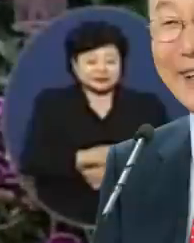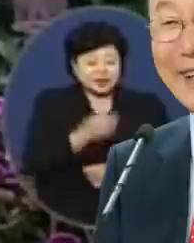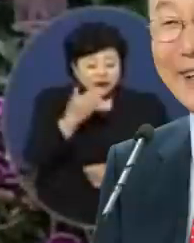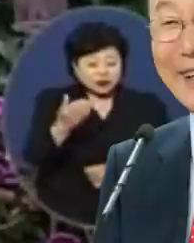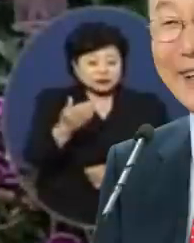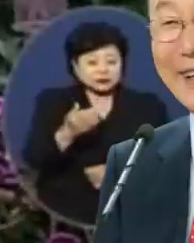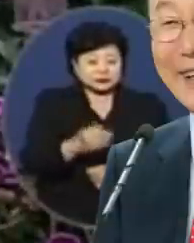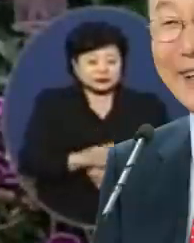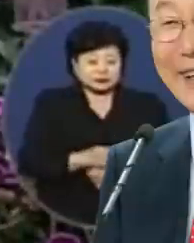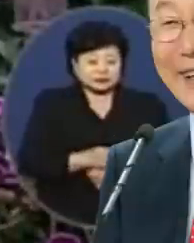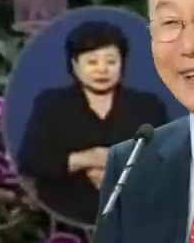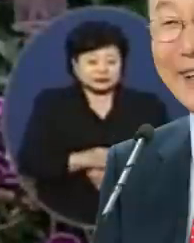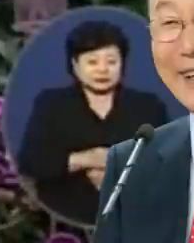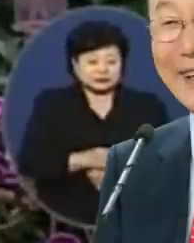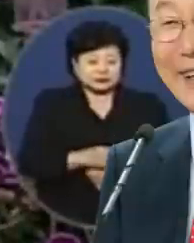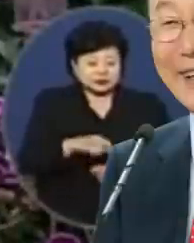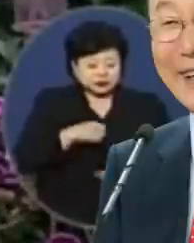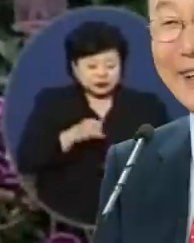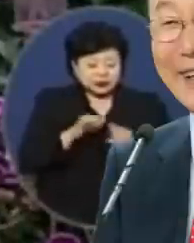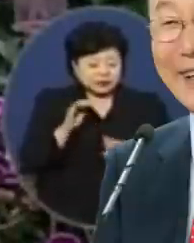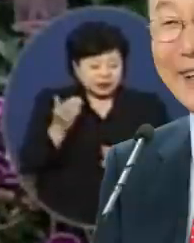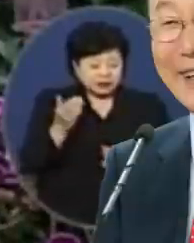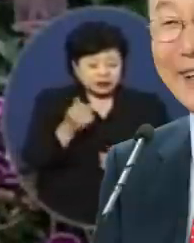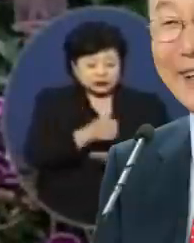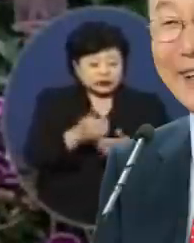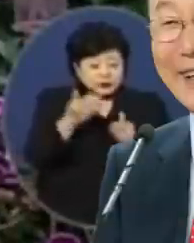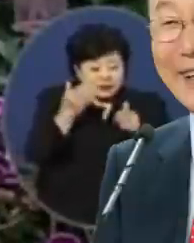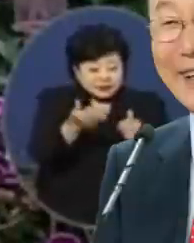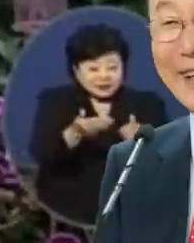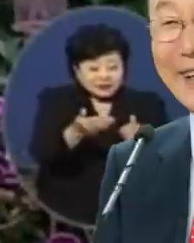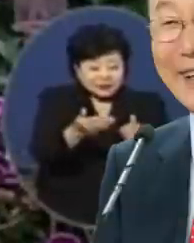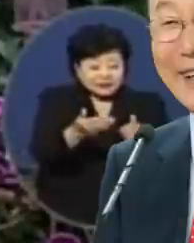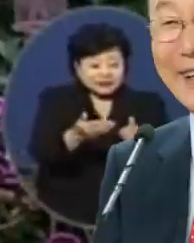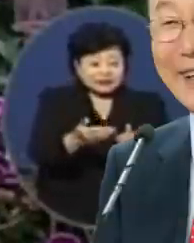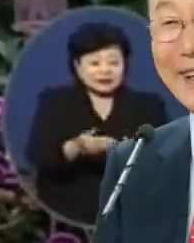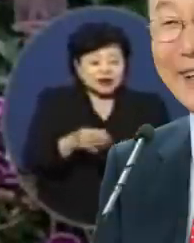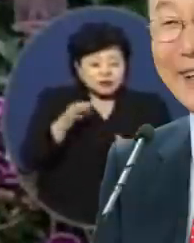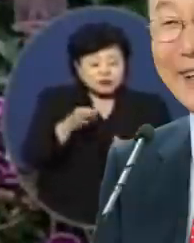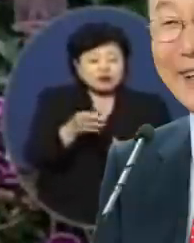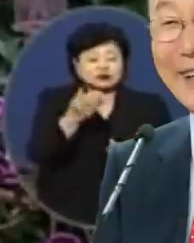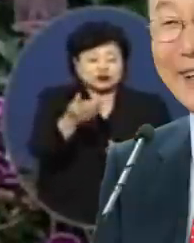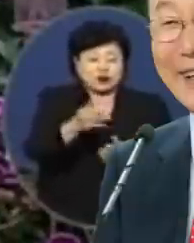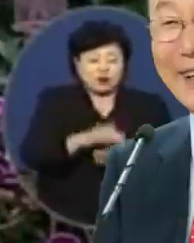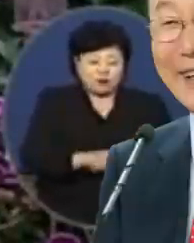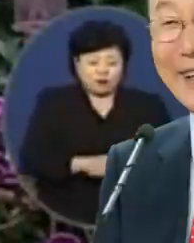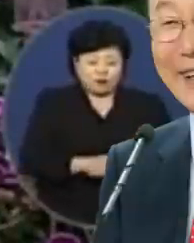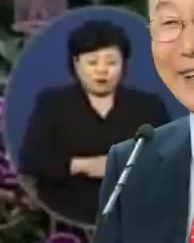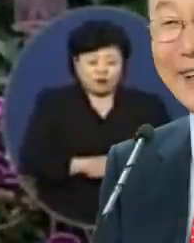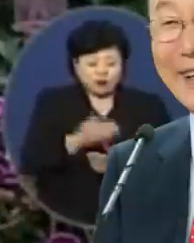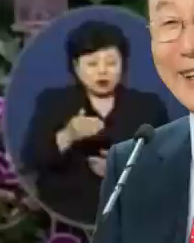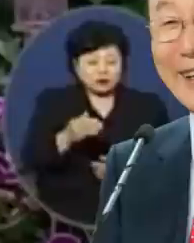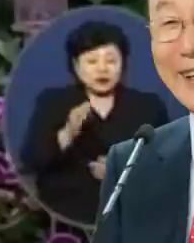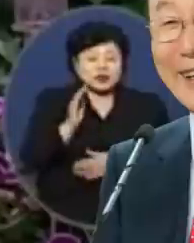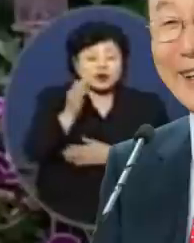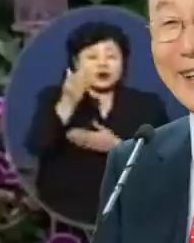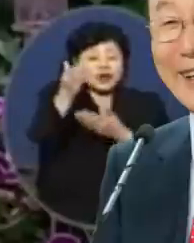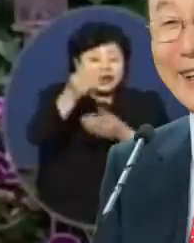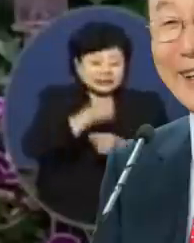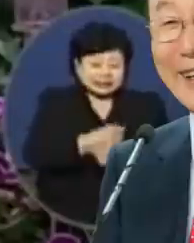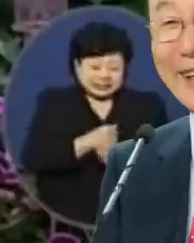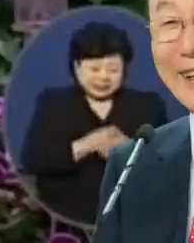여러분 죄 함진 의로운 사람이라는 것을 주님께서 그렇게 불러주시고 여러분을 영화롭게